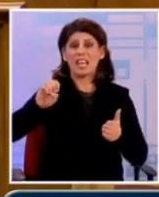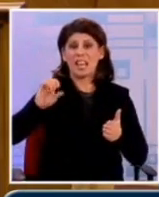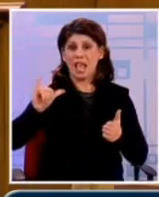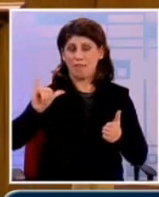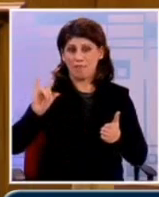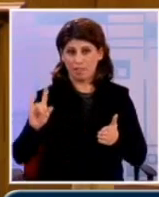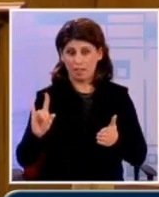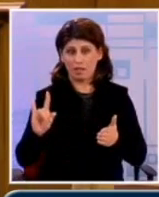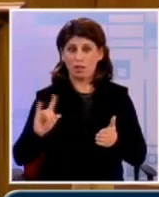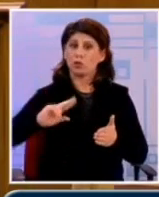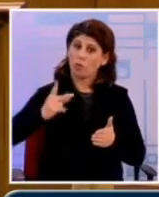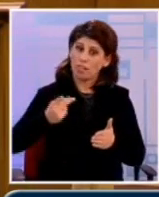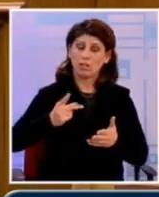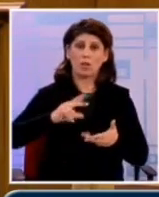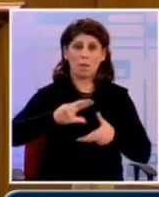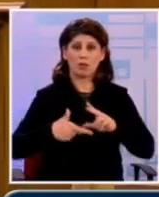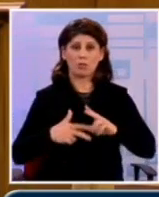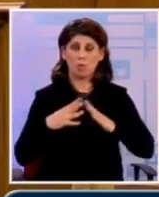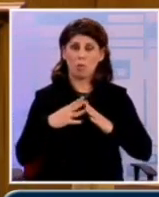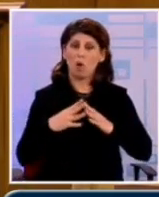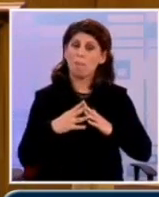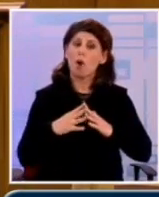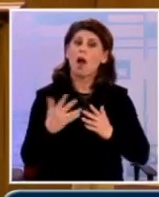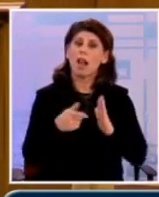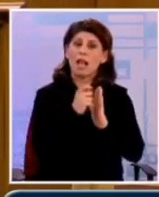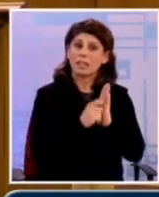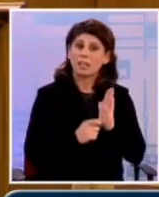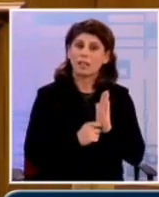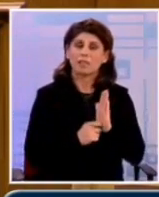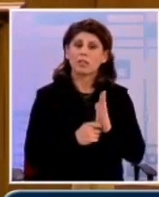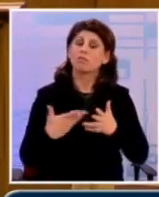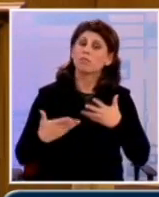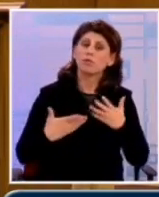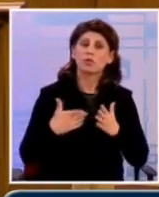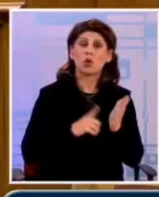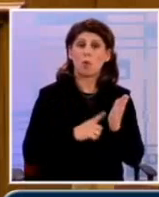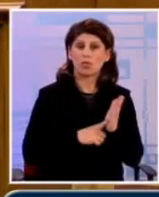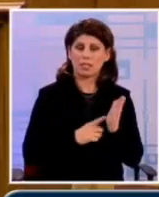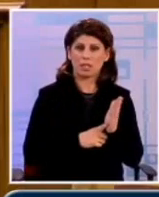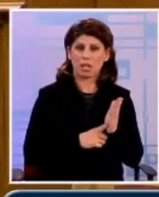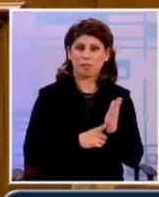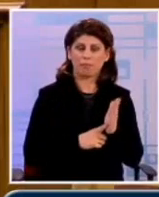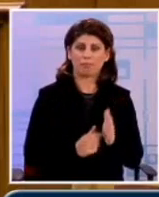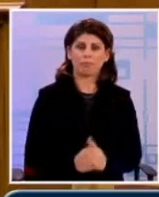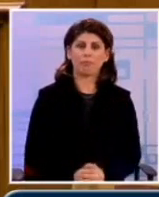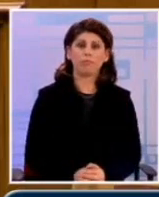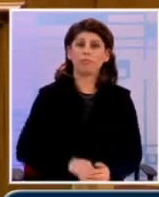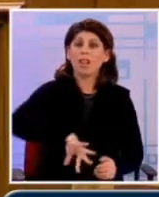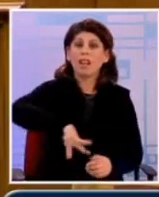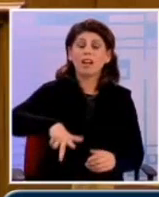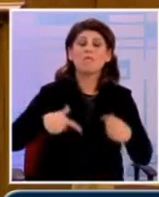Δεύτερου Παγκοσμίου Πολέμου, αλλά καταγράφει και την σύγχρονη νομοθεσία για